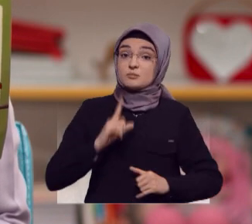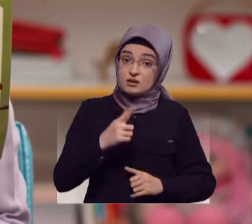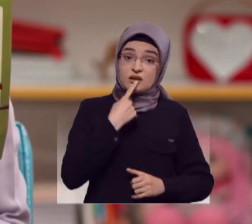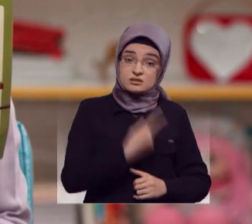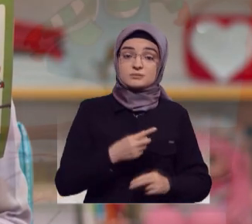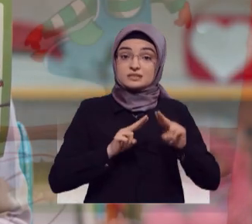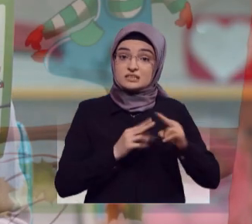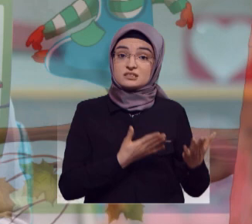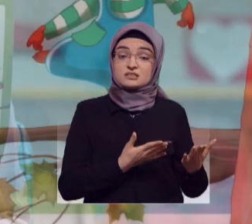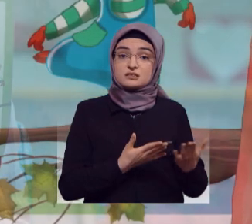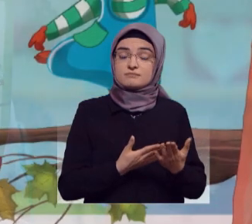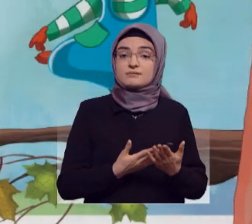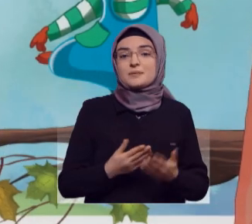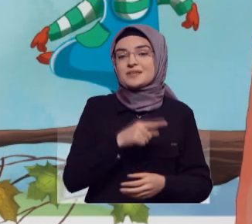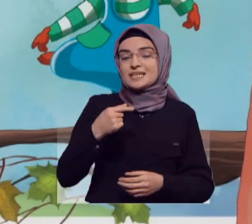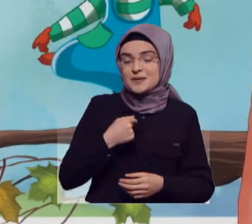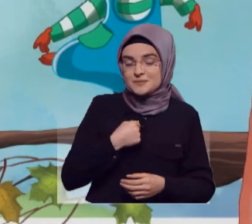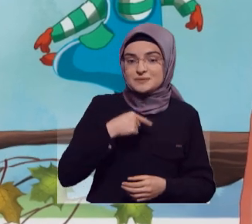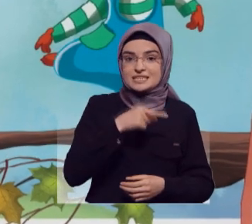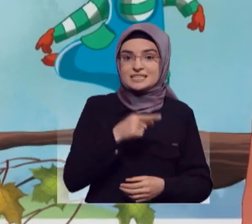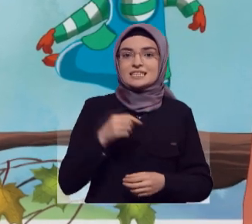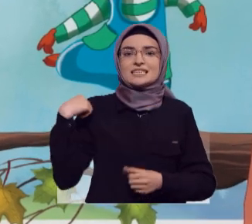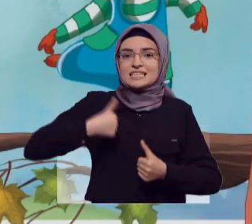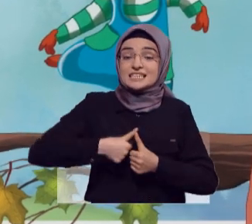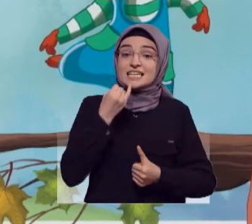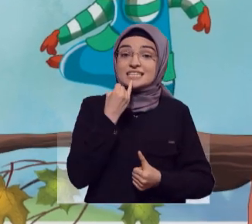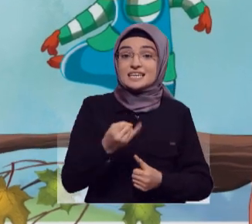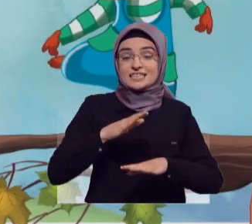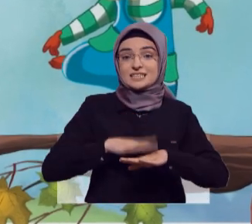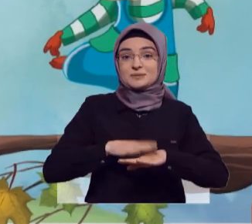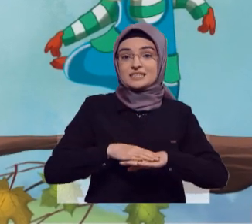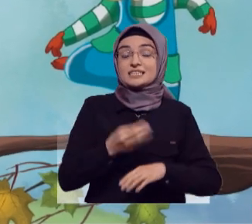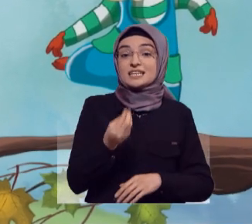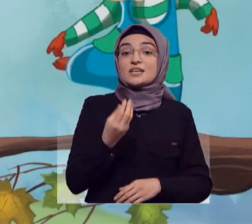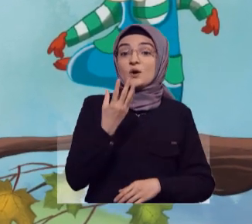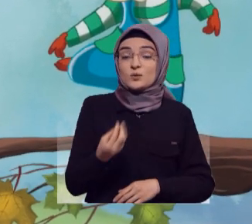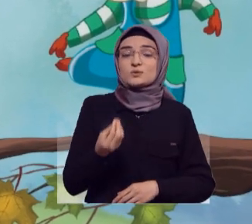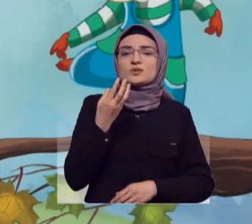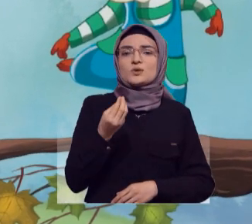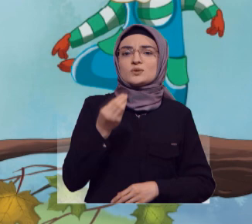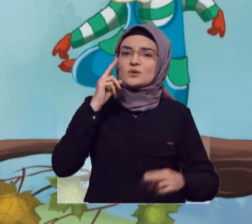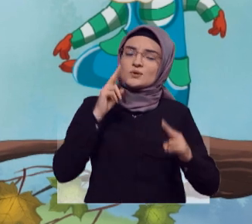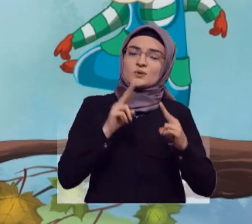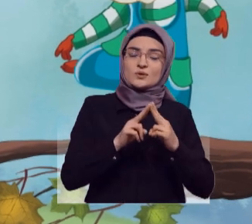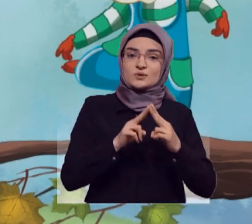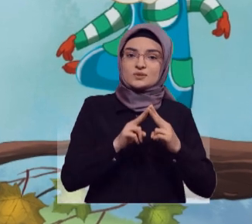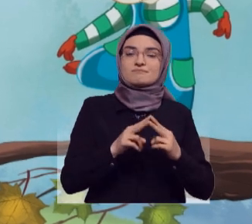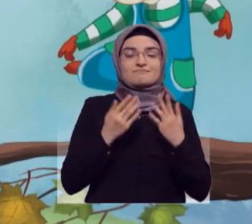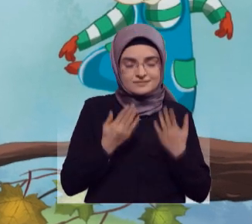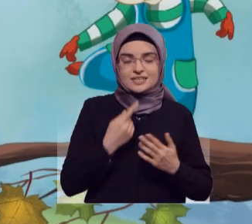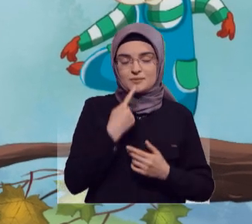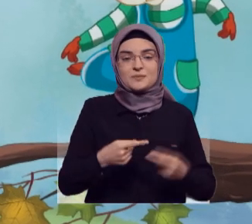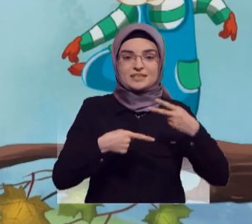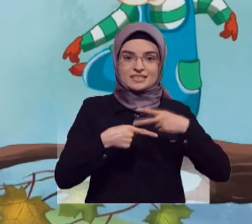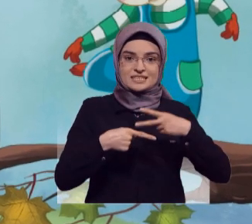dedi Kıtır. Hem de biz seni yine ziyaret ederiz. İyileştiğinde bol bol görüşürüz. Tamam